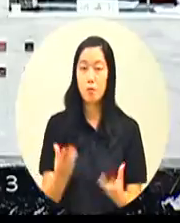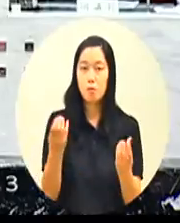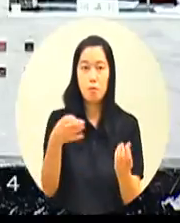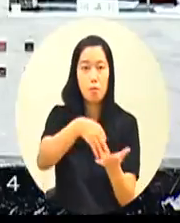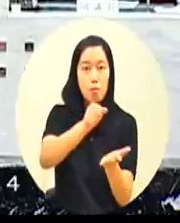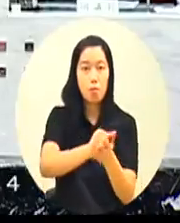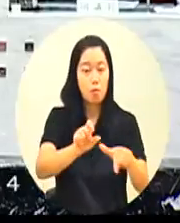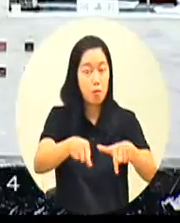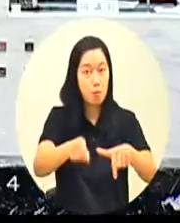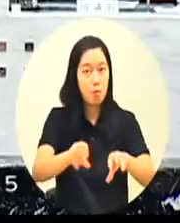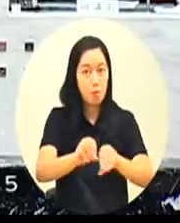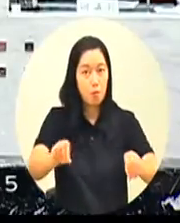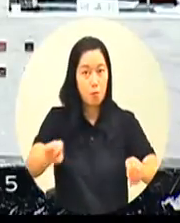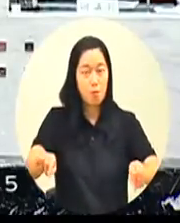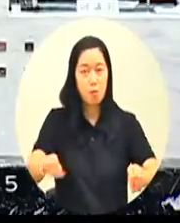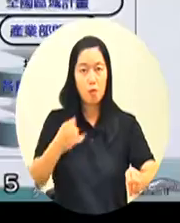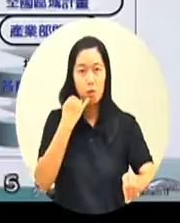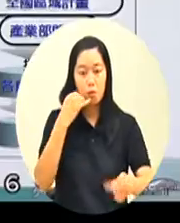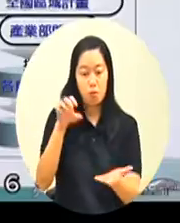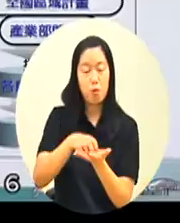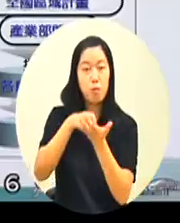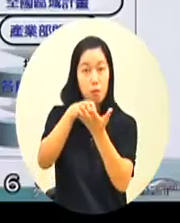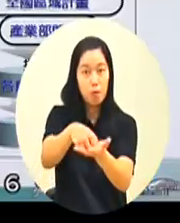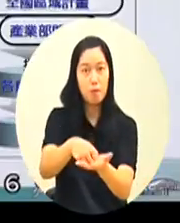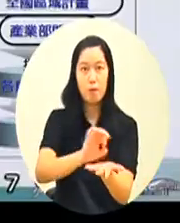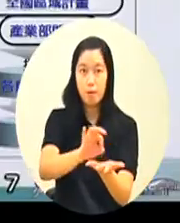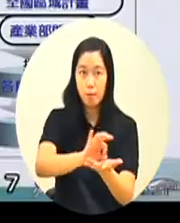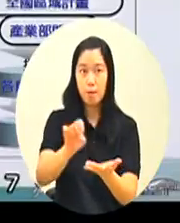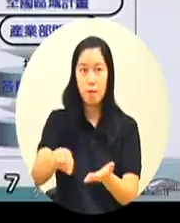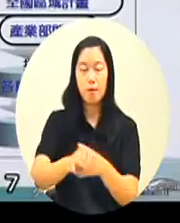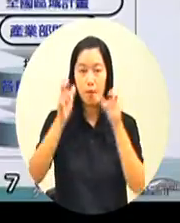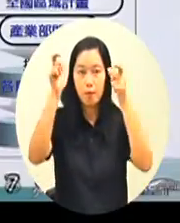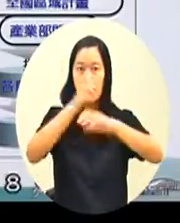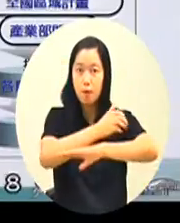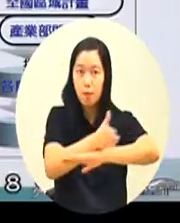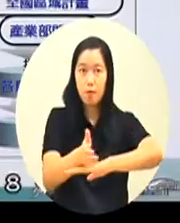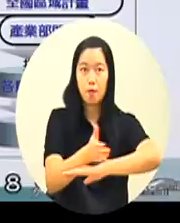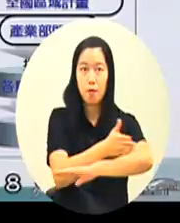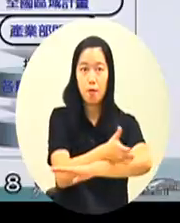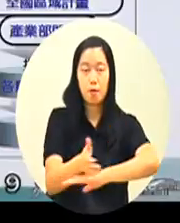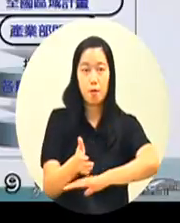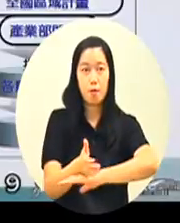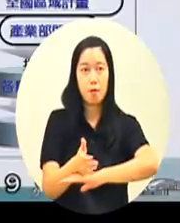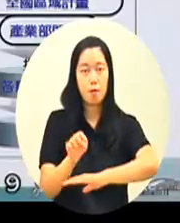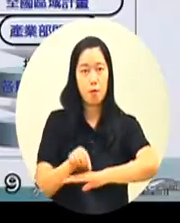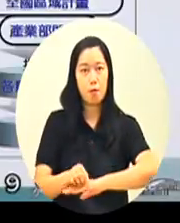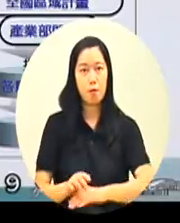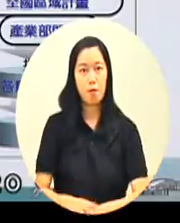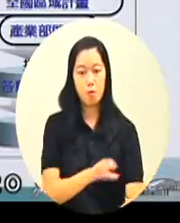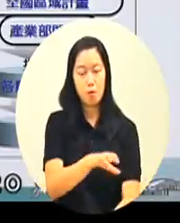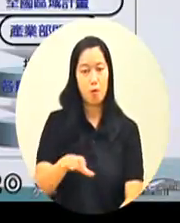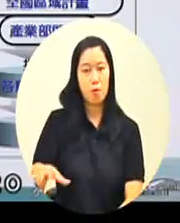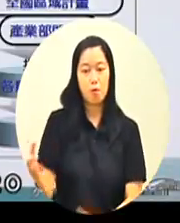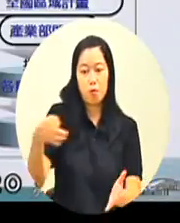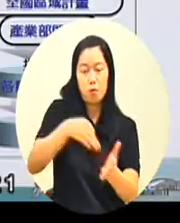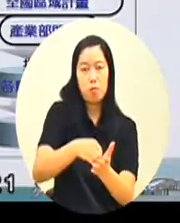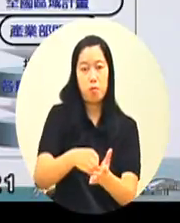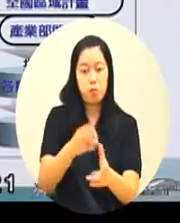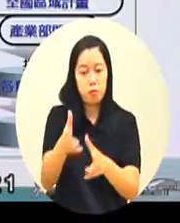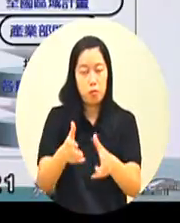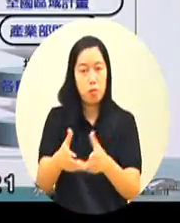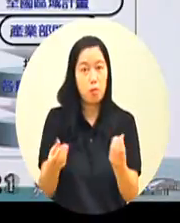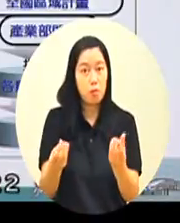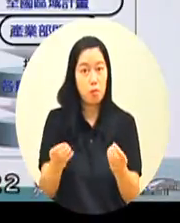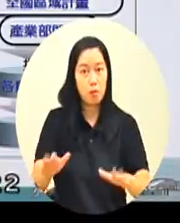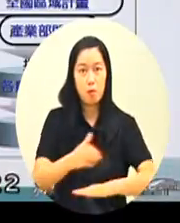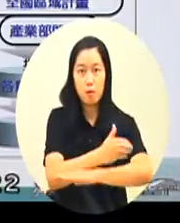地合理及合法使用哦。那高雄县原高雄县的部分有许多未登工厂，那其实县市合并以后，我们都积极